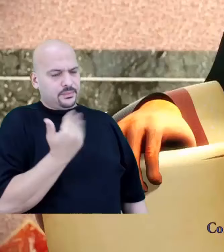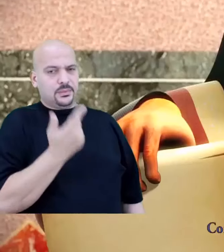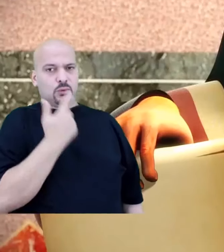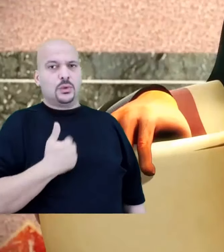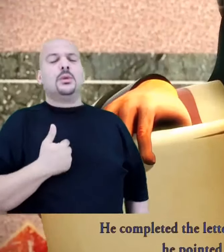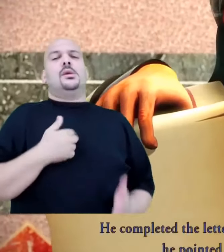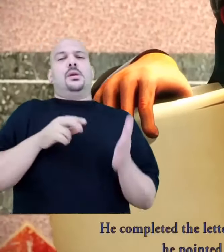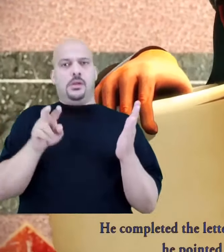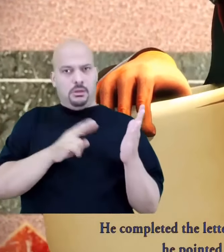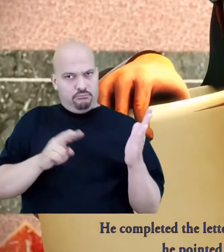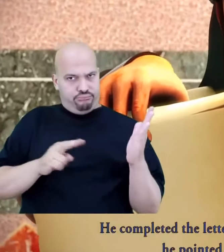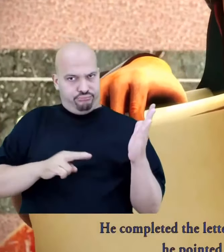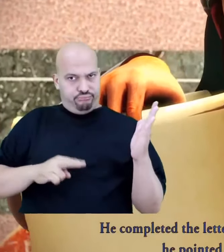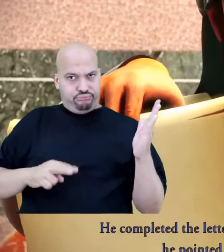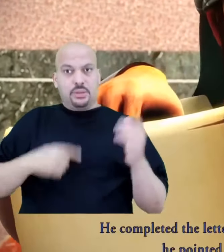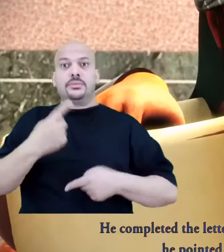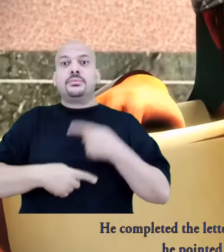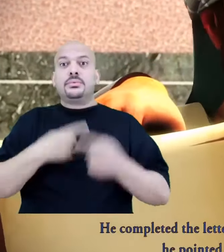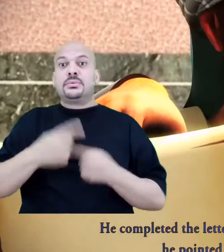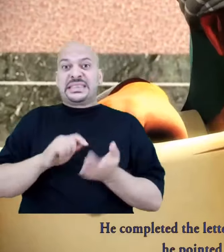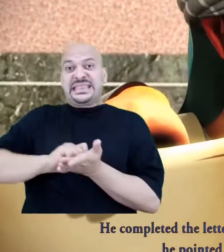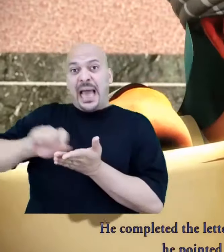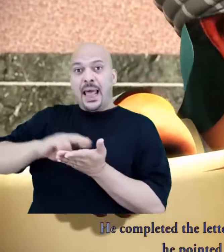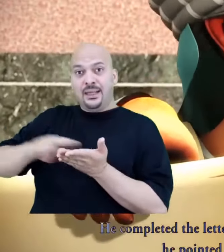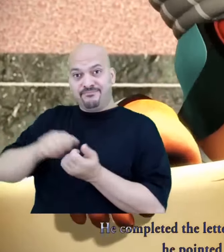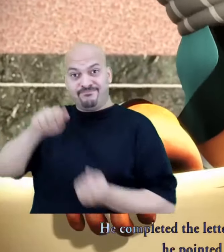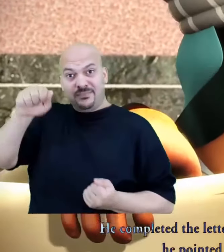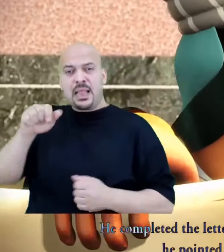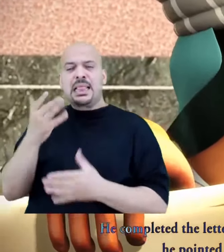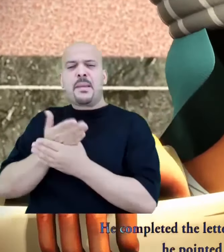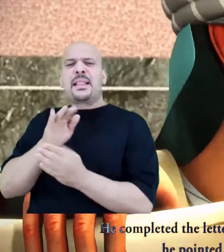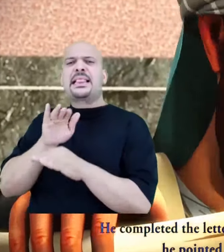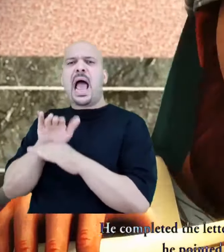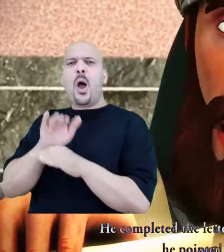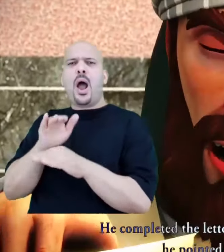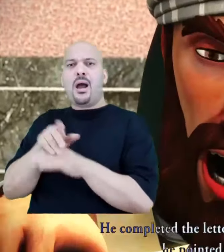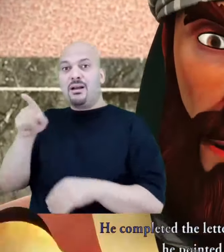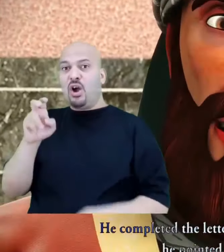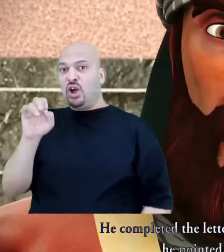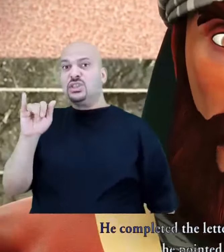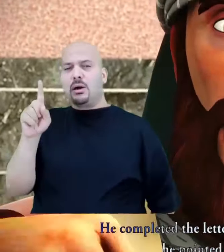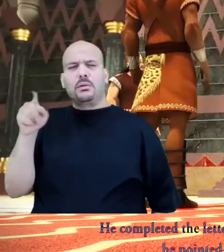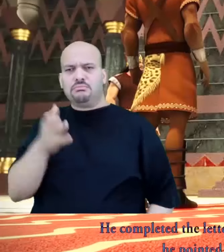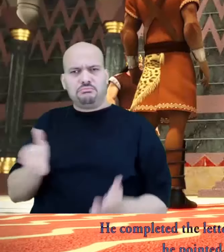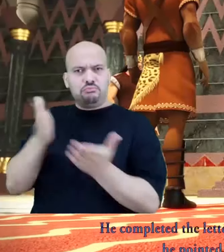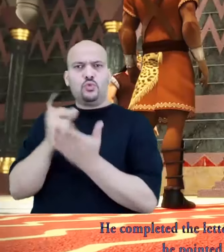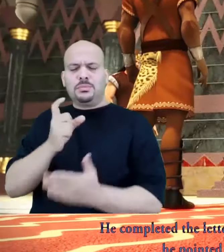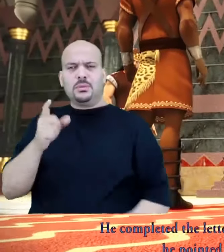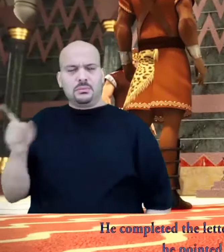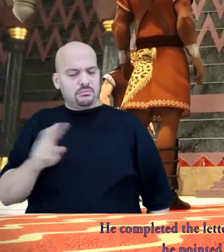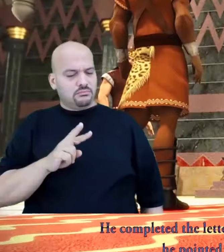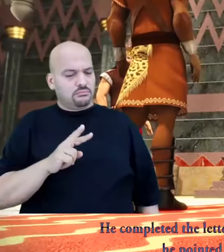رجل. وأكمل دحية رسالة الدعوة على قيصر الروم،